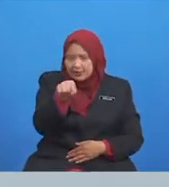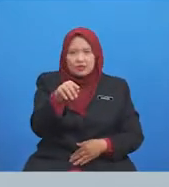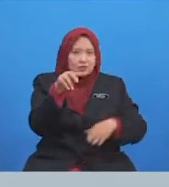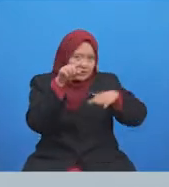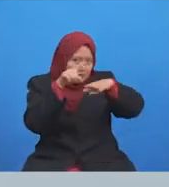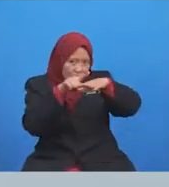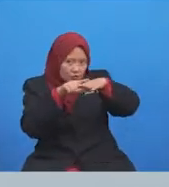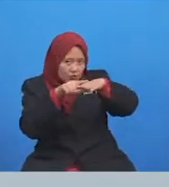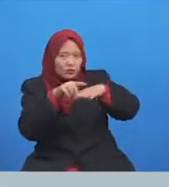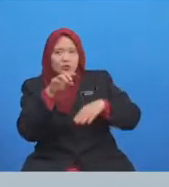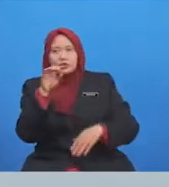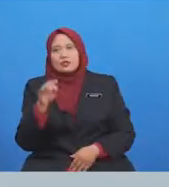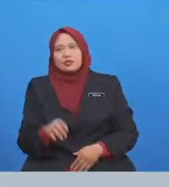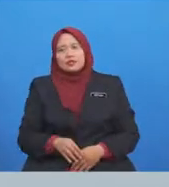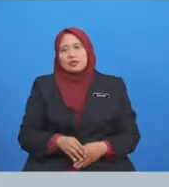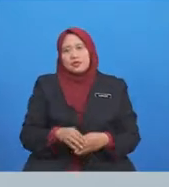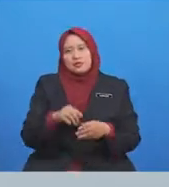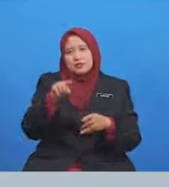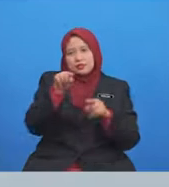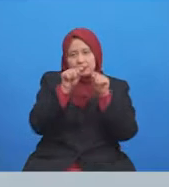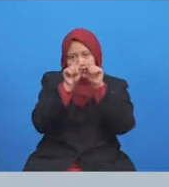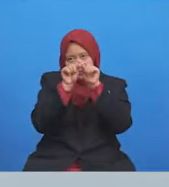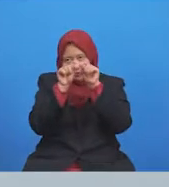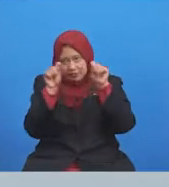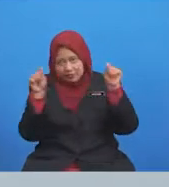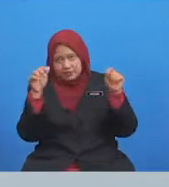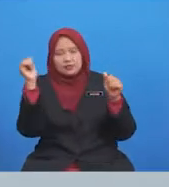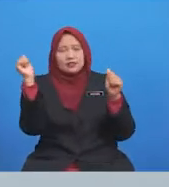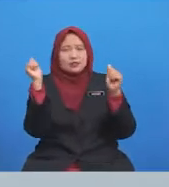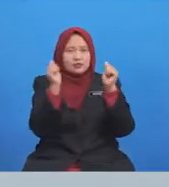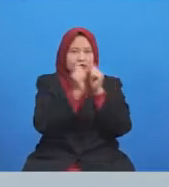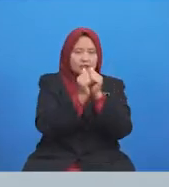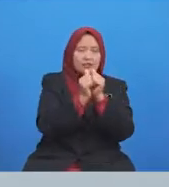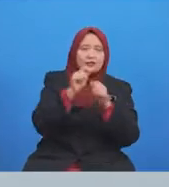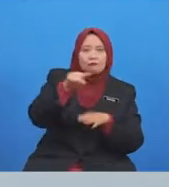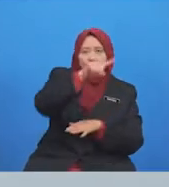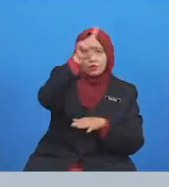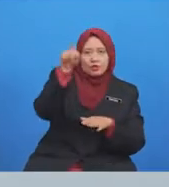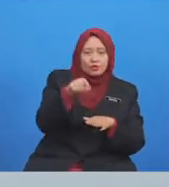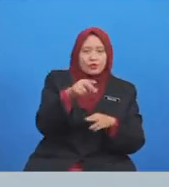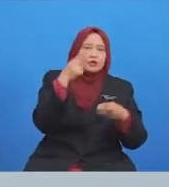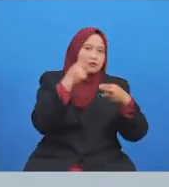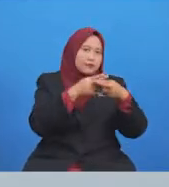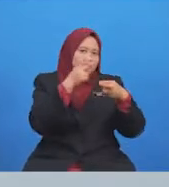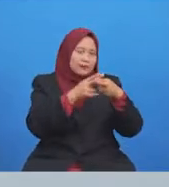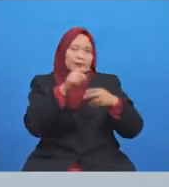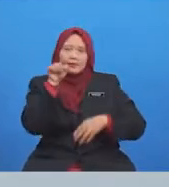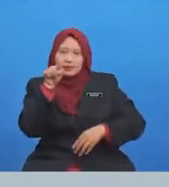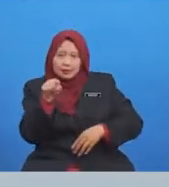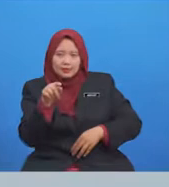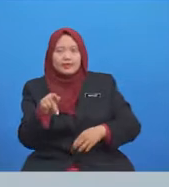antara tangen dengan bulatan dikenali sebagai titik